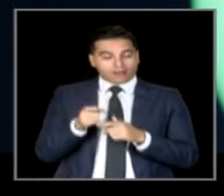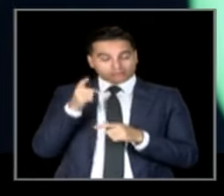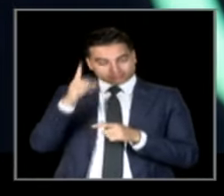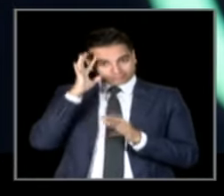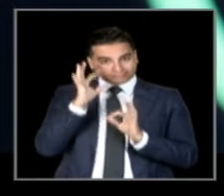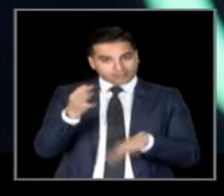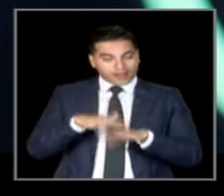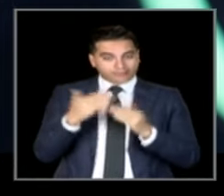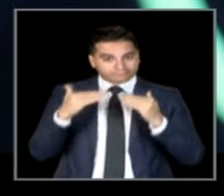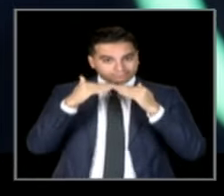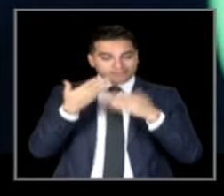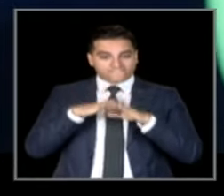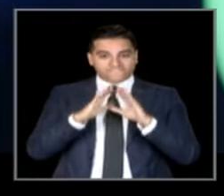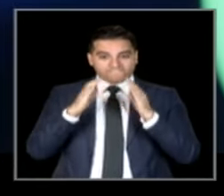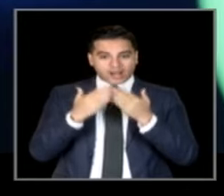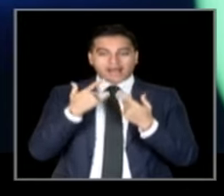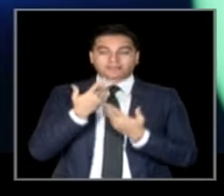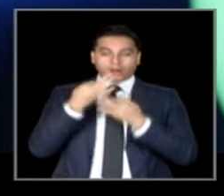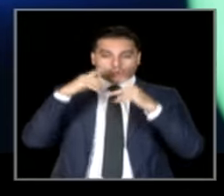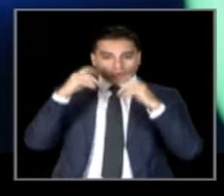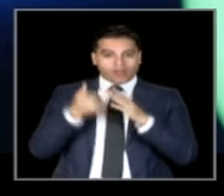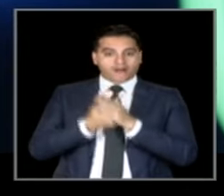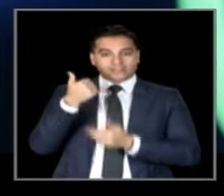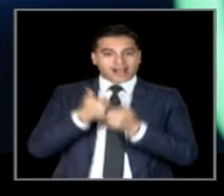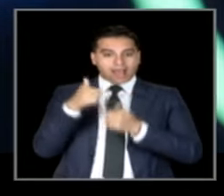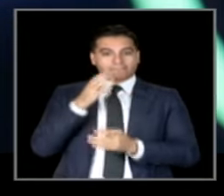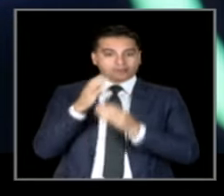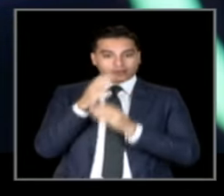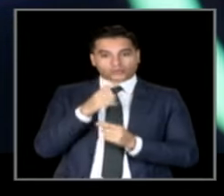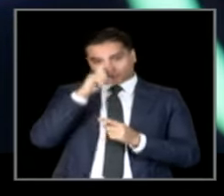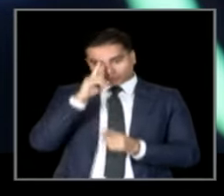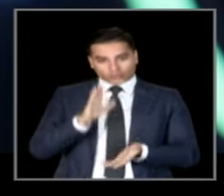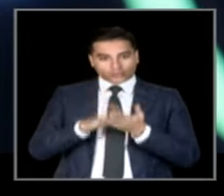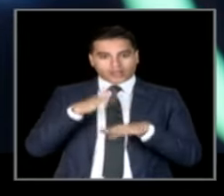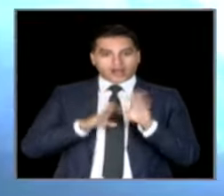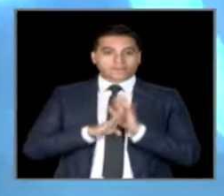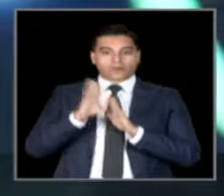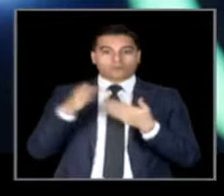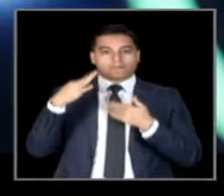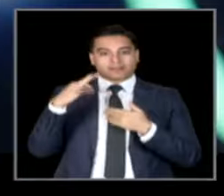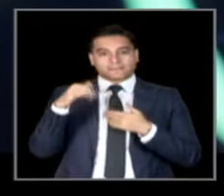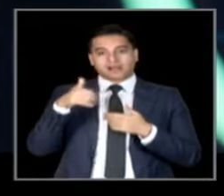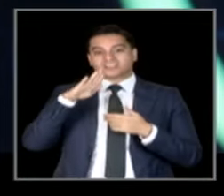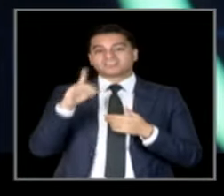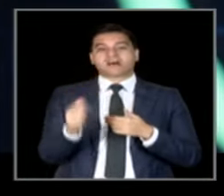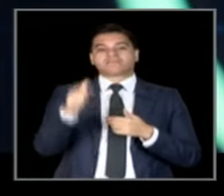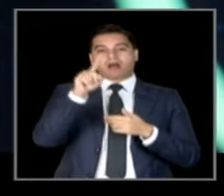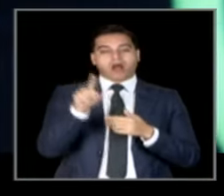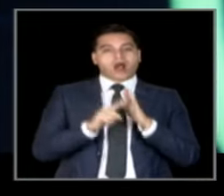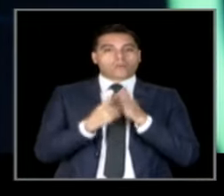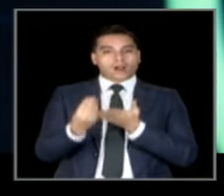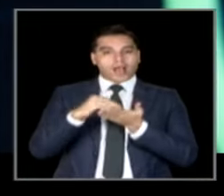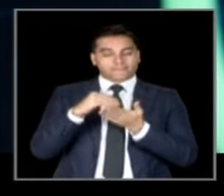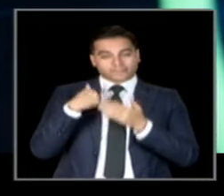وبيدي ثقة للفريق ودايما بيدعمنا في الأوقات الصعبة، بتمنى له النهارده يكون أفضل لاعب في الفريق وأفضل لاعب في الماتش ويساعدنا في الصعود للمربع الذهبي. إسراء أول مشاركة ليها الموسم